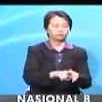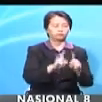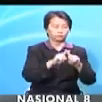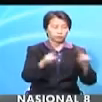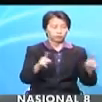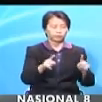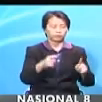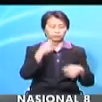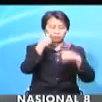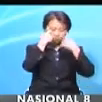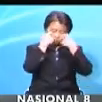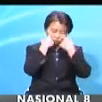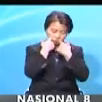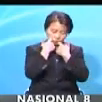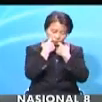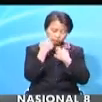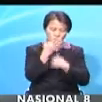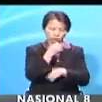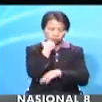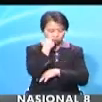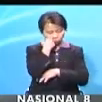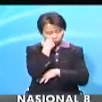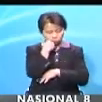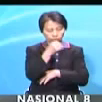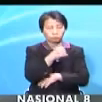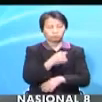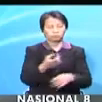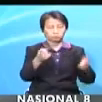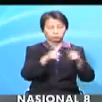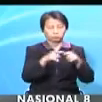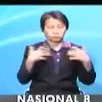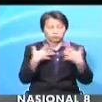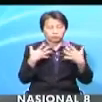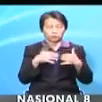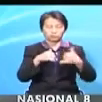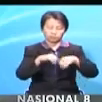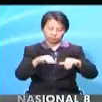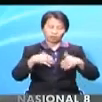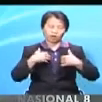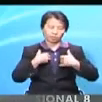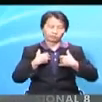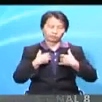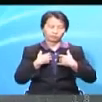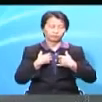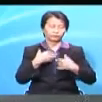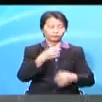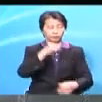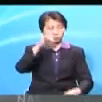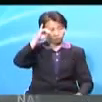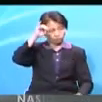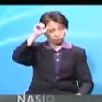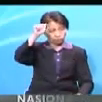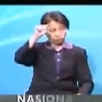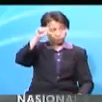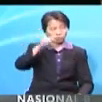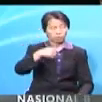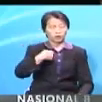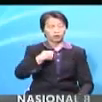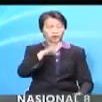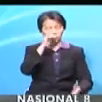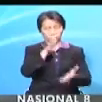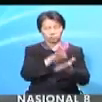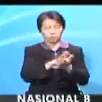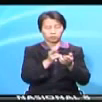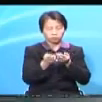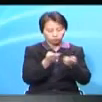kesedihan dan juga opini trauma kepada peristiwa itu masih ada di kalangan keluarga dan Insya Allah saya yakin dengan usaha yang